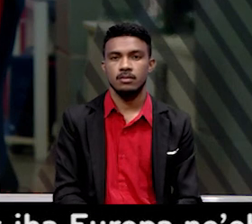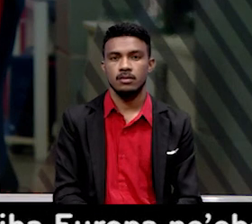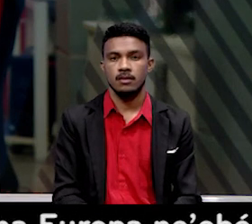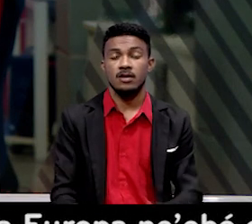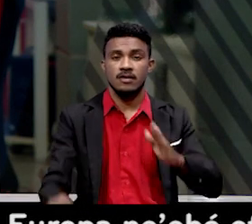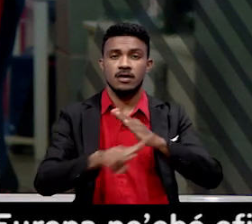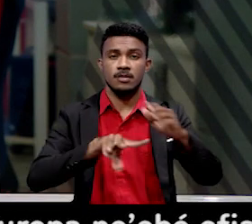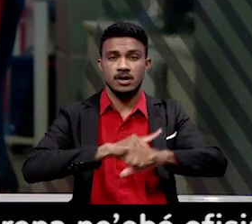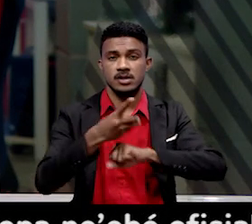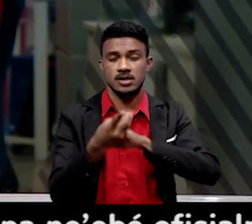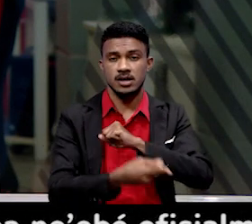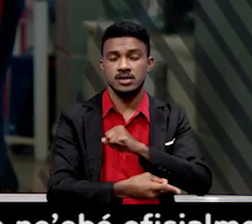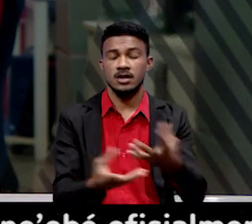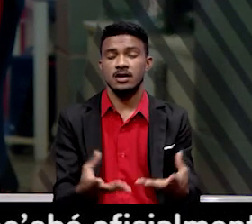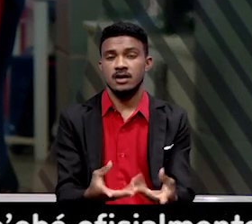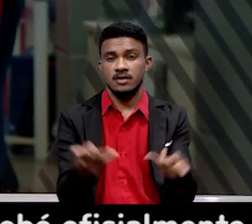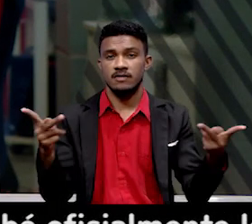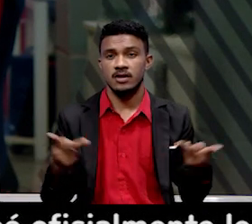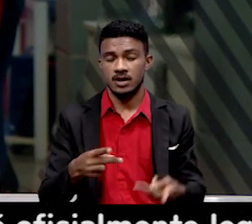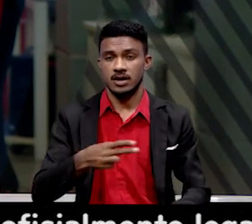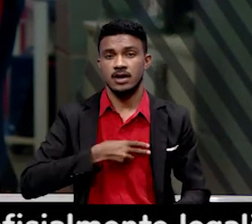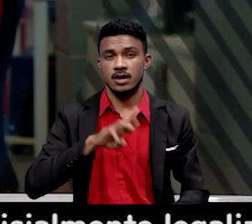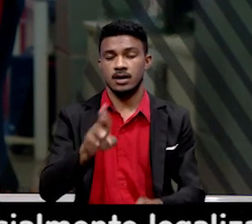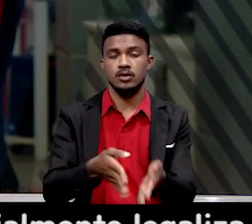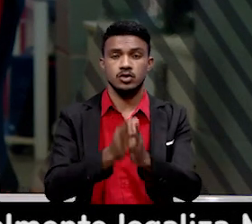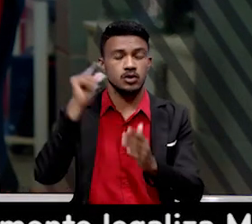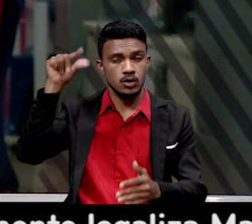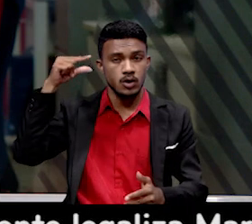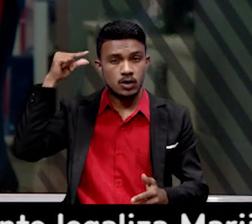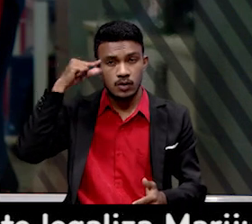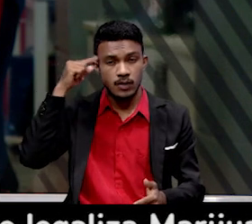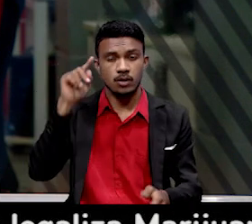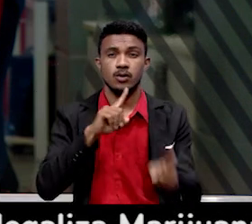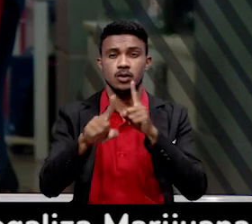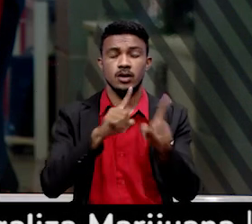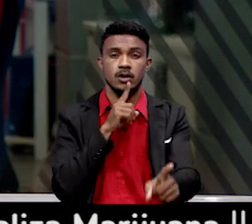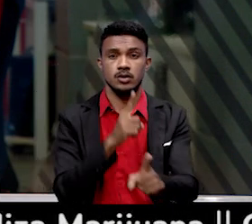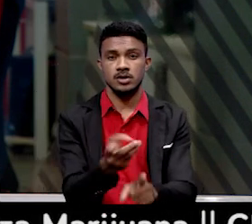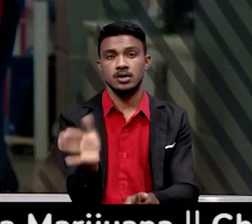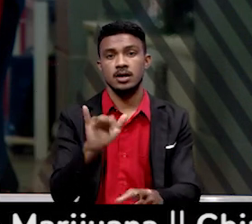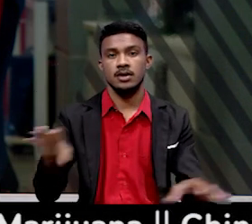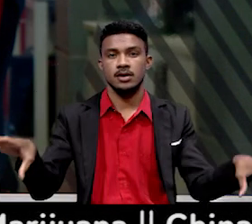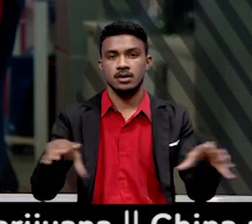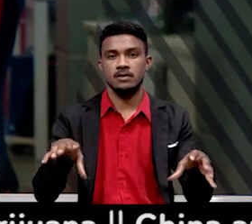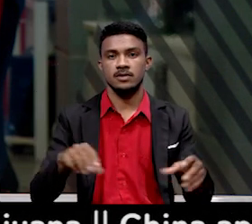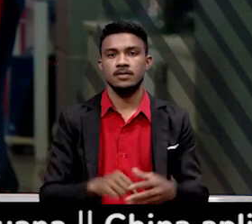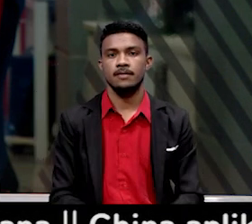Vitíma inundasaun e kampu deslokadu Hera, husu governu atau esplika lolos sira ni estatutu.